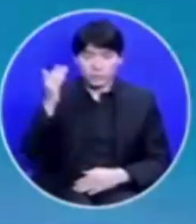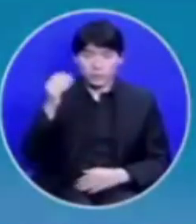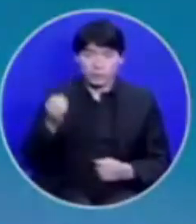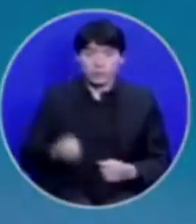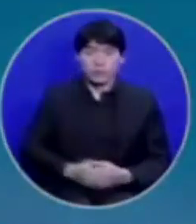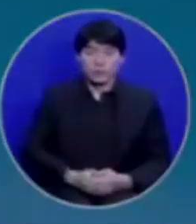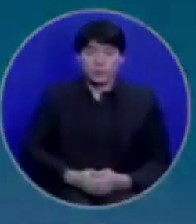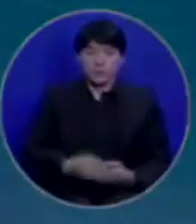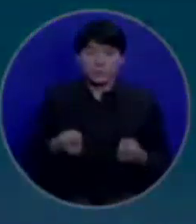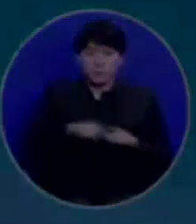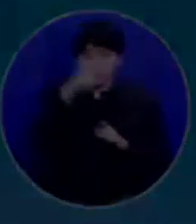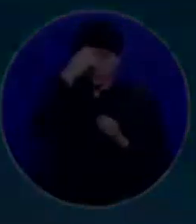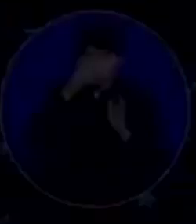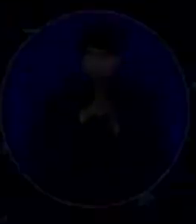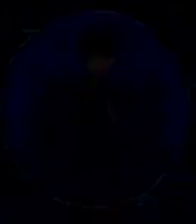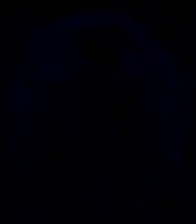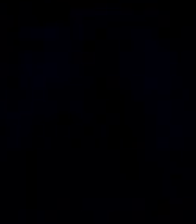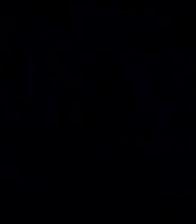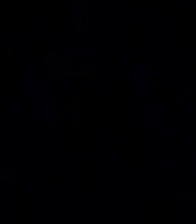통성으로 기도하겠습니다 기도 하십시다